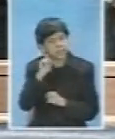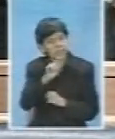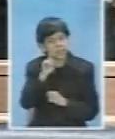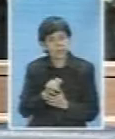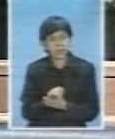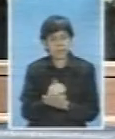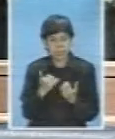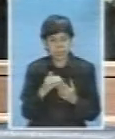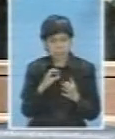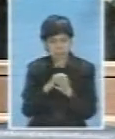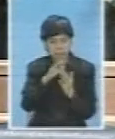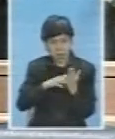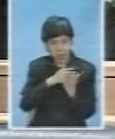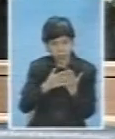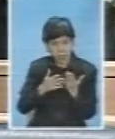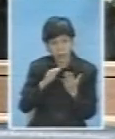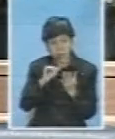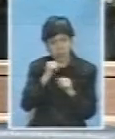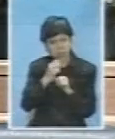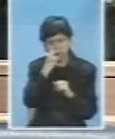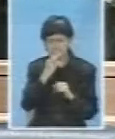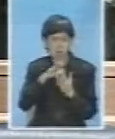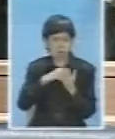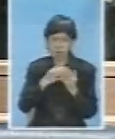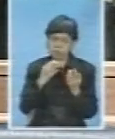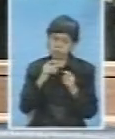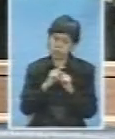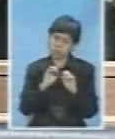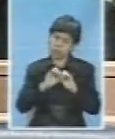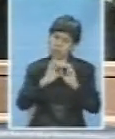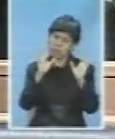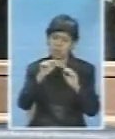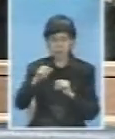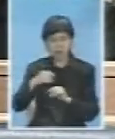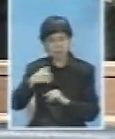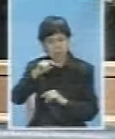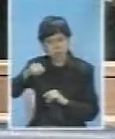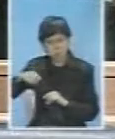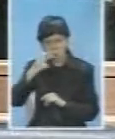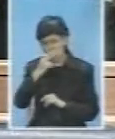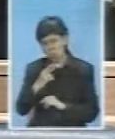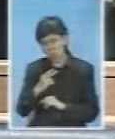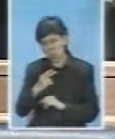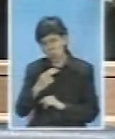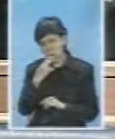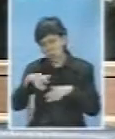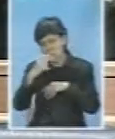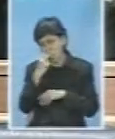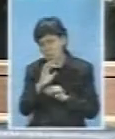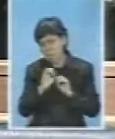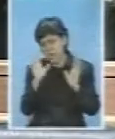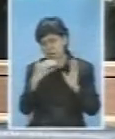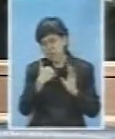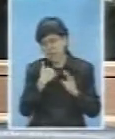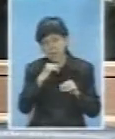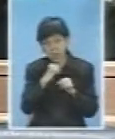ไว้ทั้งในเชิงยุทธศาสตร์ของนโยบายที่สับสนทั้งในเชิงที่มีข้อกล่าวหาในเรื่องของความไม่โปร่งใสและทั้ง